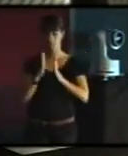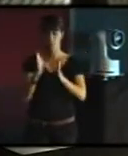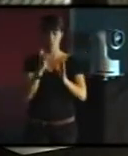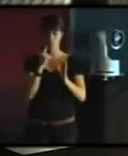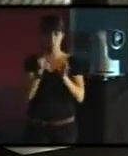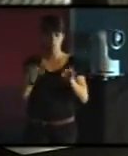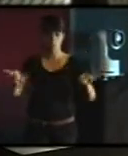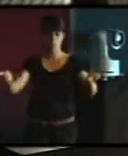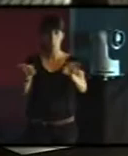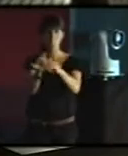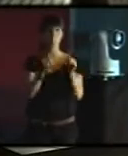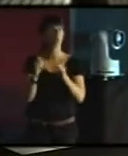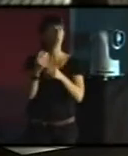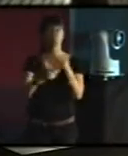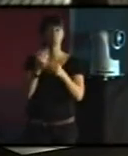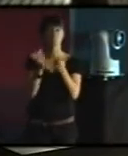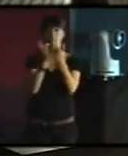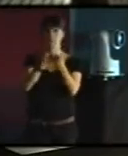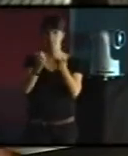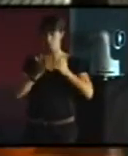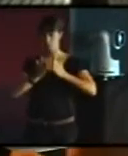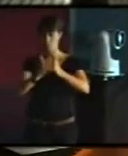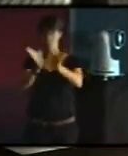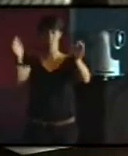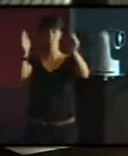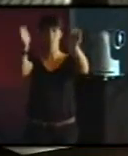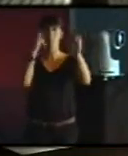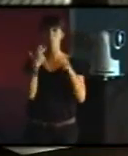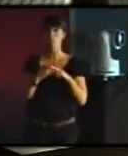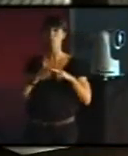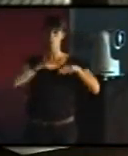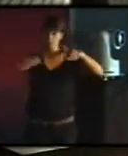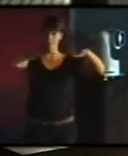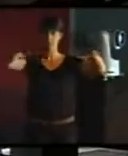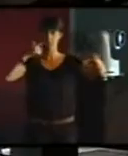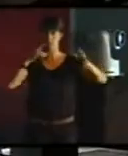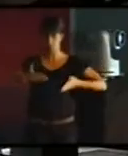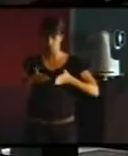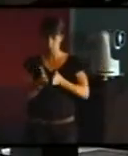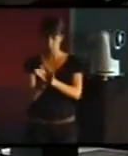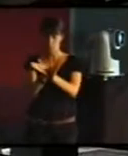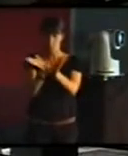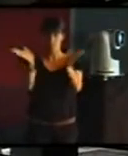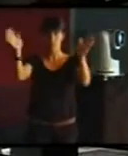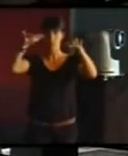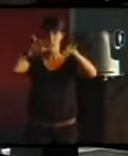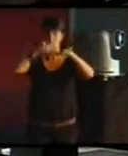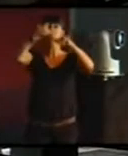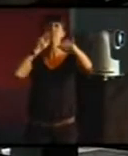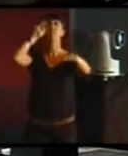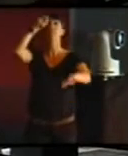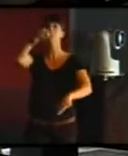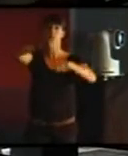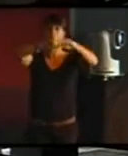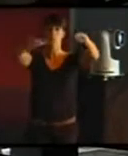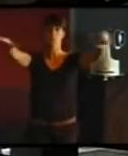jardins, mais je les appelle un paysage. Et les paysages autour, qui est donc l'horizon, hein, parce que s'il